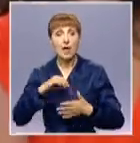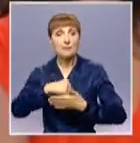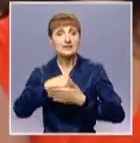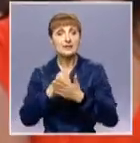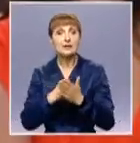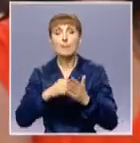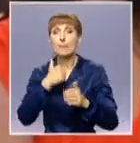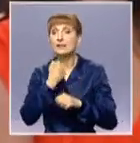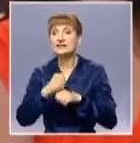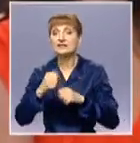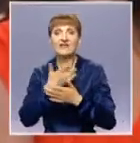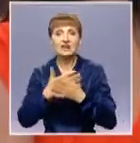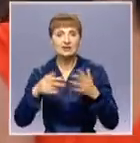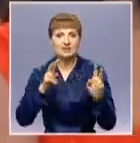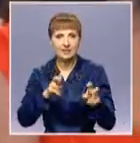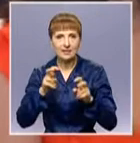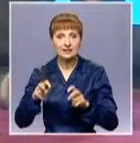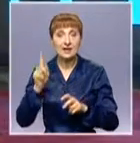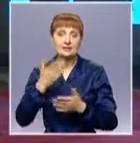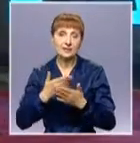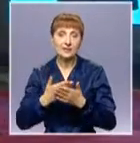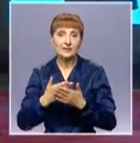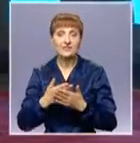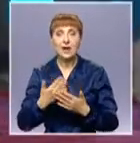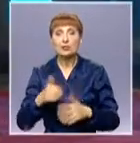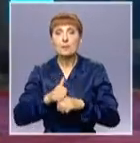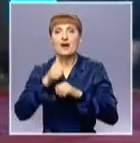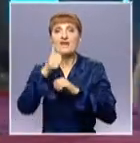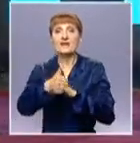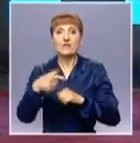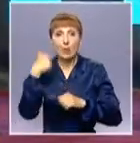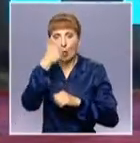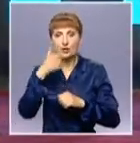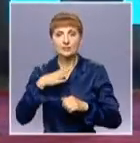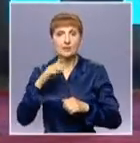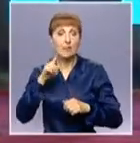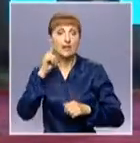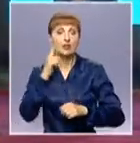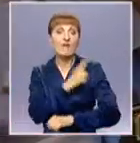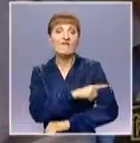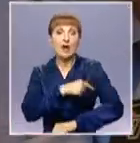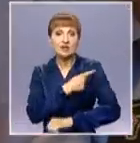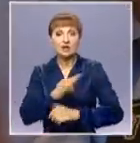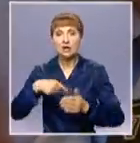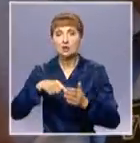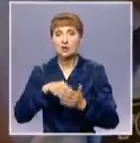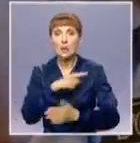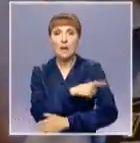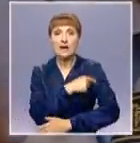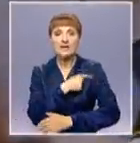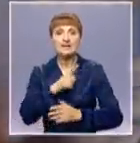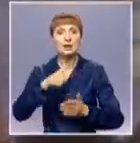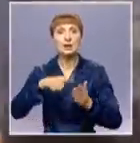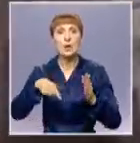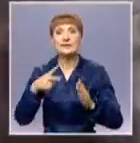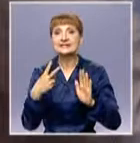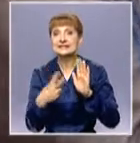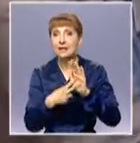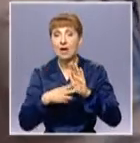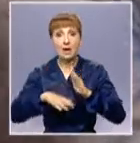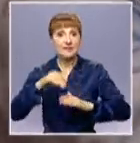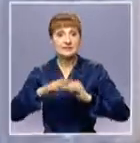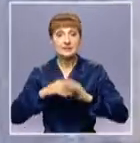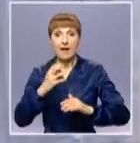победители в различных номинациях. Например, прорывом года стал Владимир Мутагиров, молодой врач городской клинической больницы номер 7. По